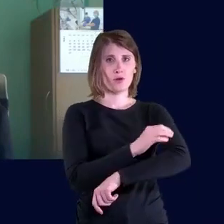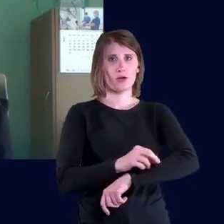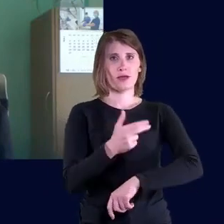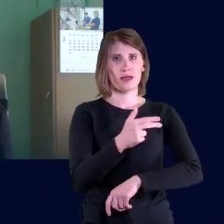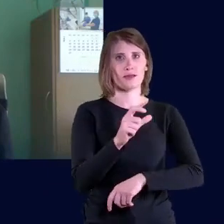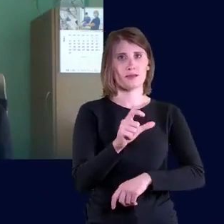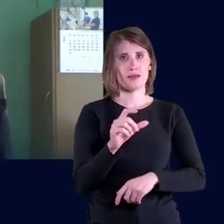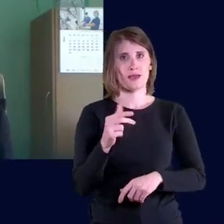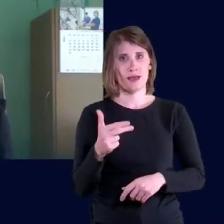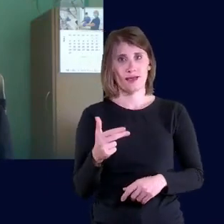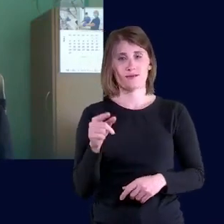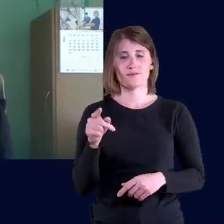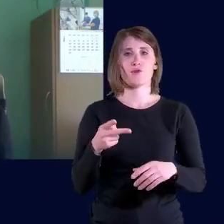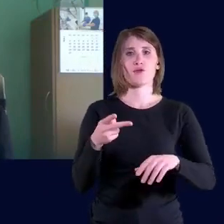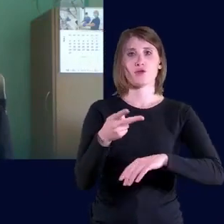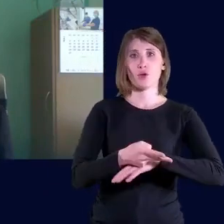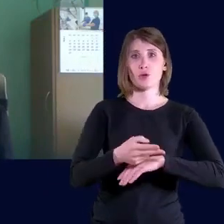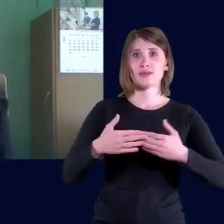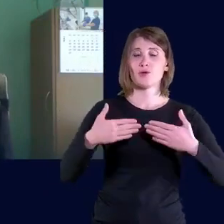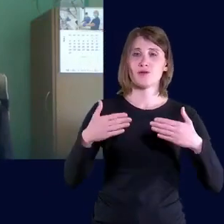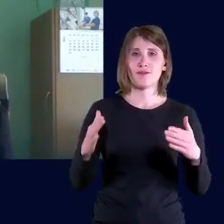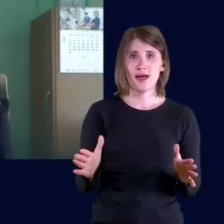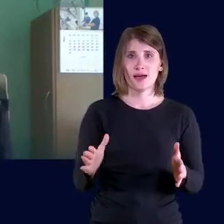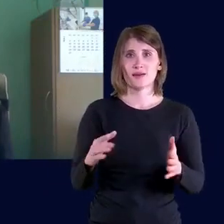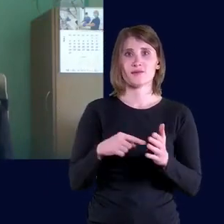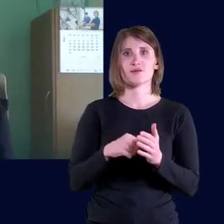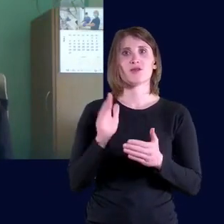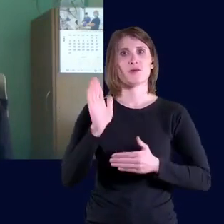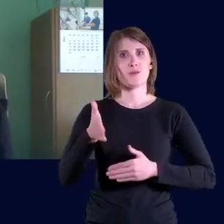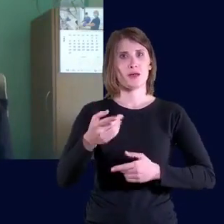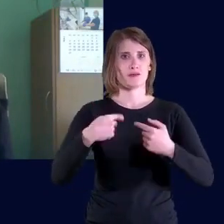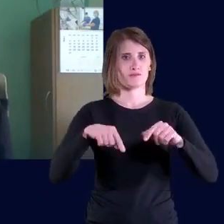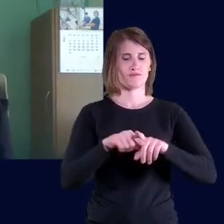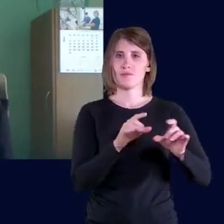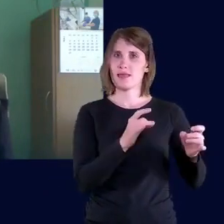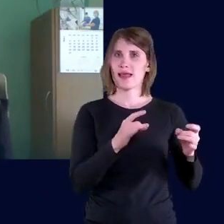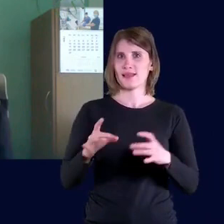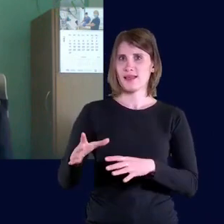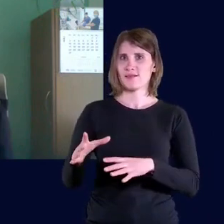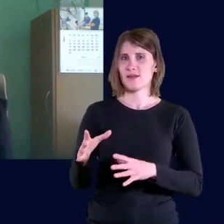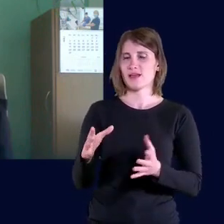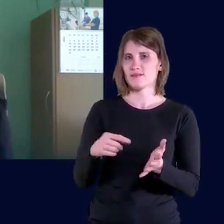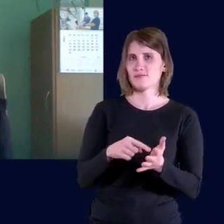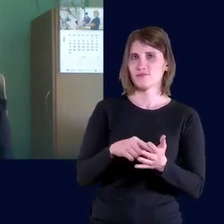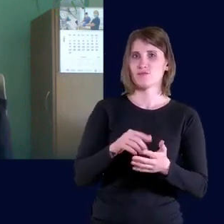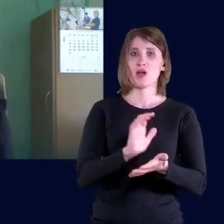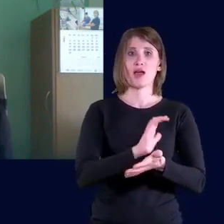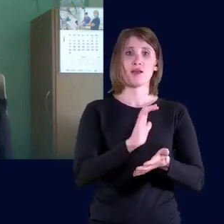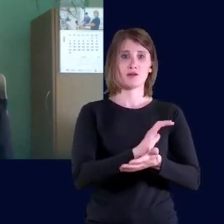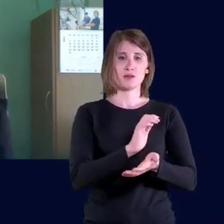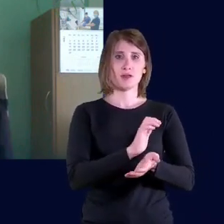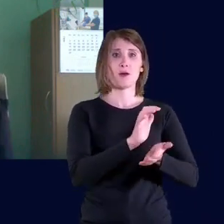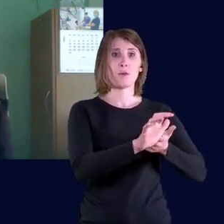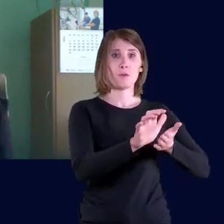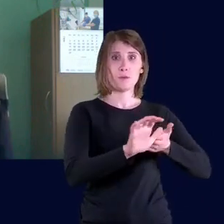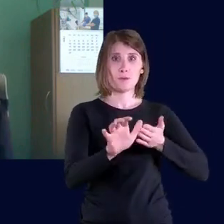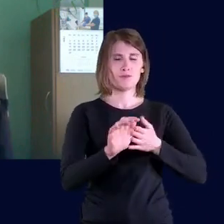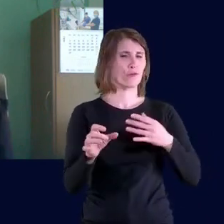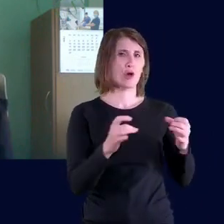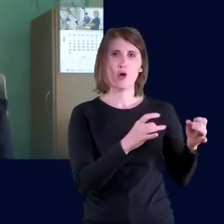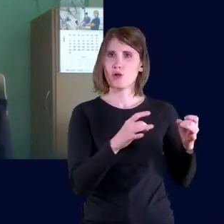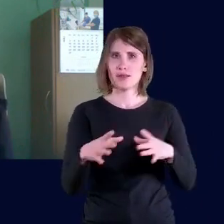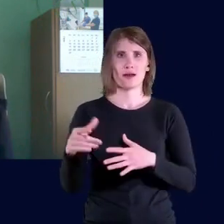ten dostęp otwarty ma być realizowane natychmiast po wydaniu artykułu co co tutaj